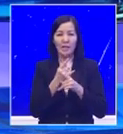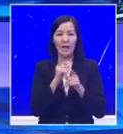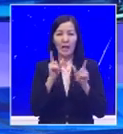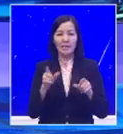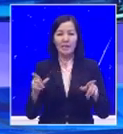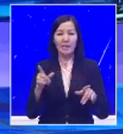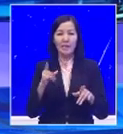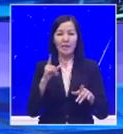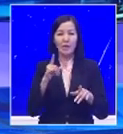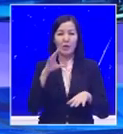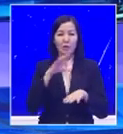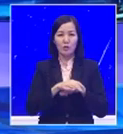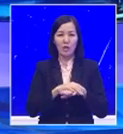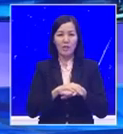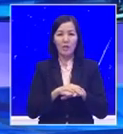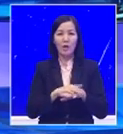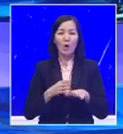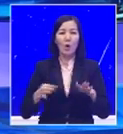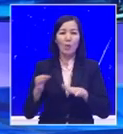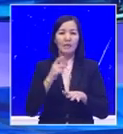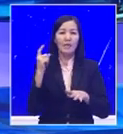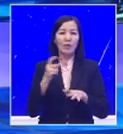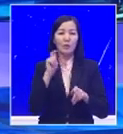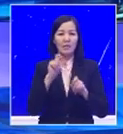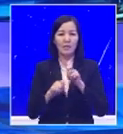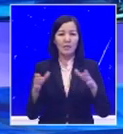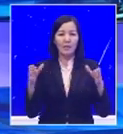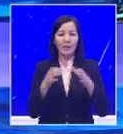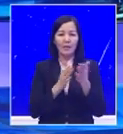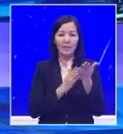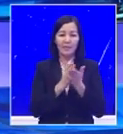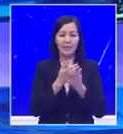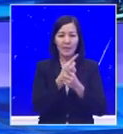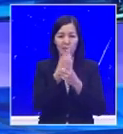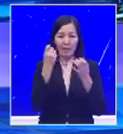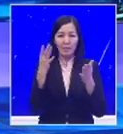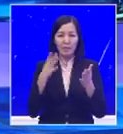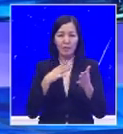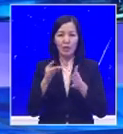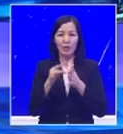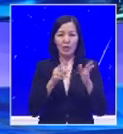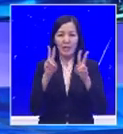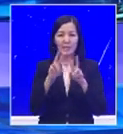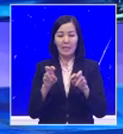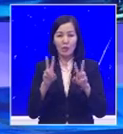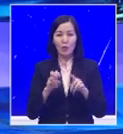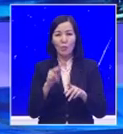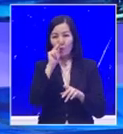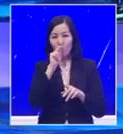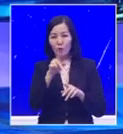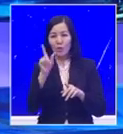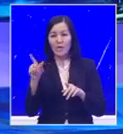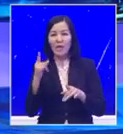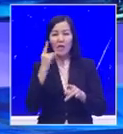айналысқан азаматтар ұсталды. Бұл туралы облыстық экономикалық тергеу департаменті қызметкерлері мәлімдеп отыр. Жедел іздестіру